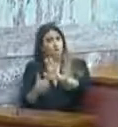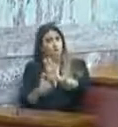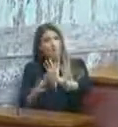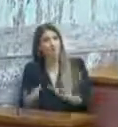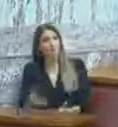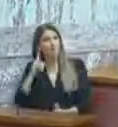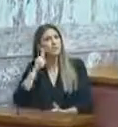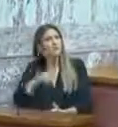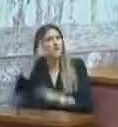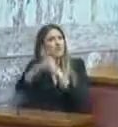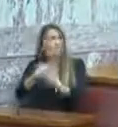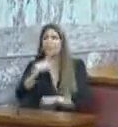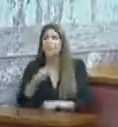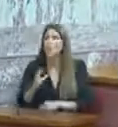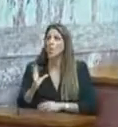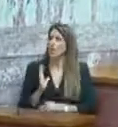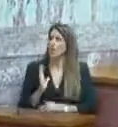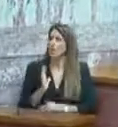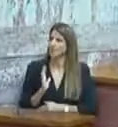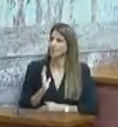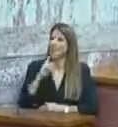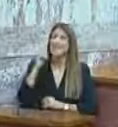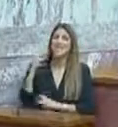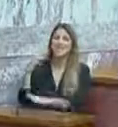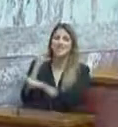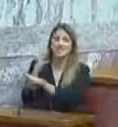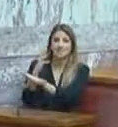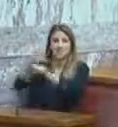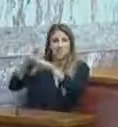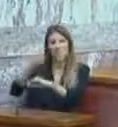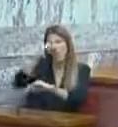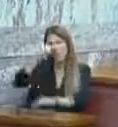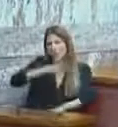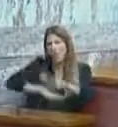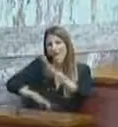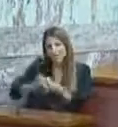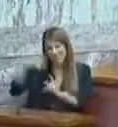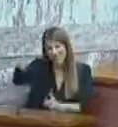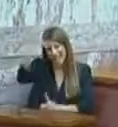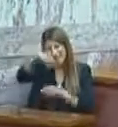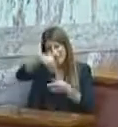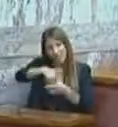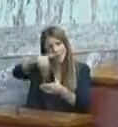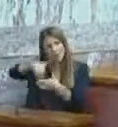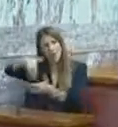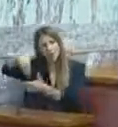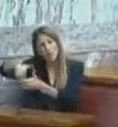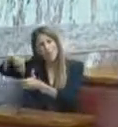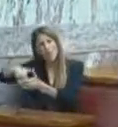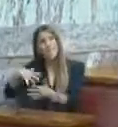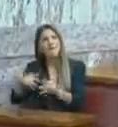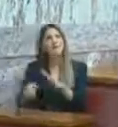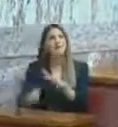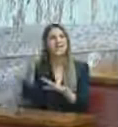αδικήματα? Εάν η εισαγγελέα τη διαφορά στι κατηγορίε του φακέλου είχε μία κατηγορία, είχε μόνο την